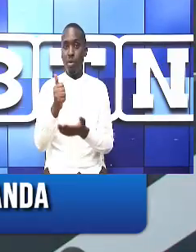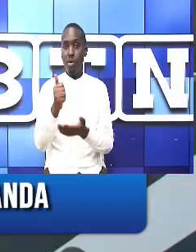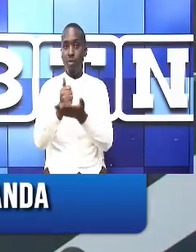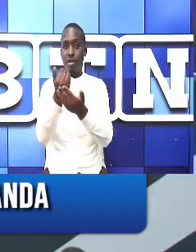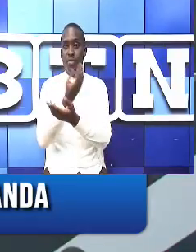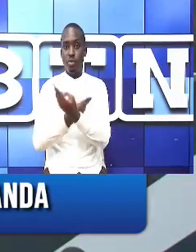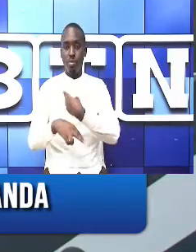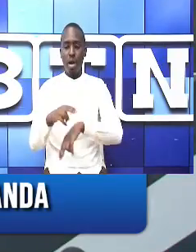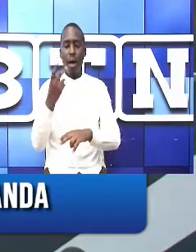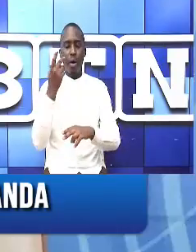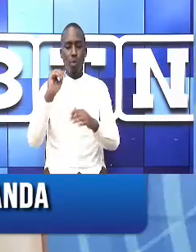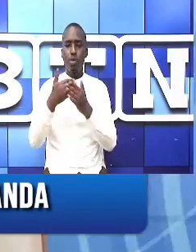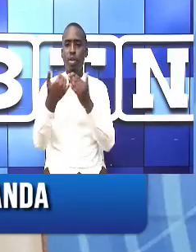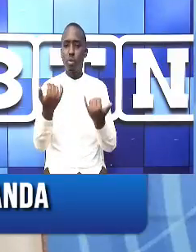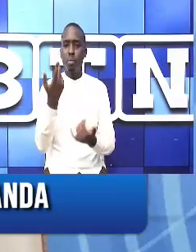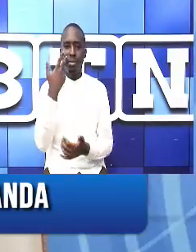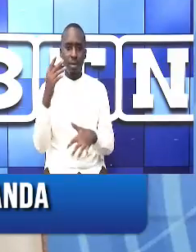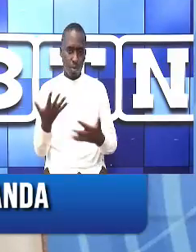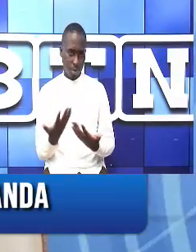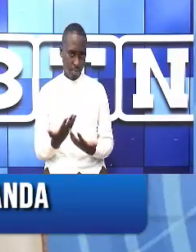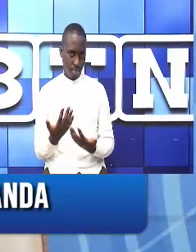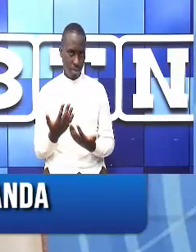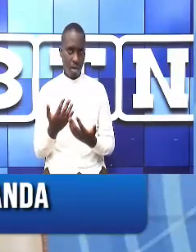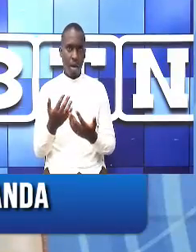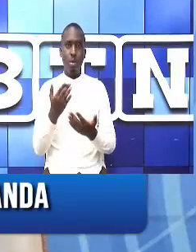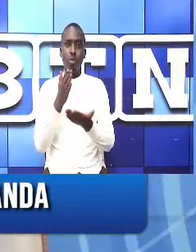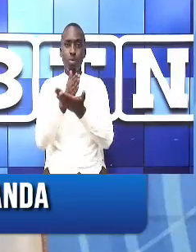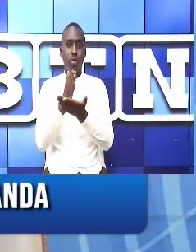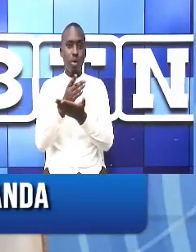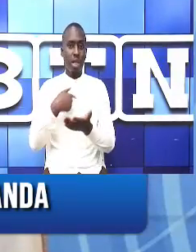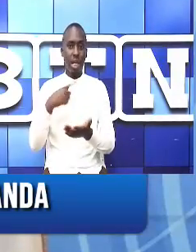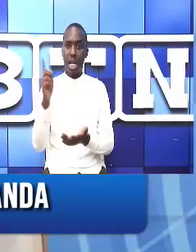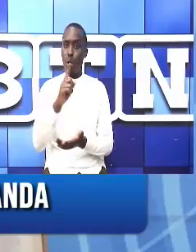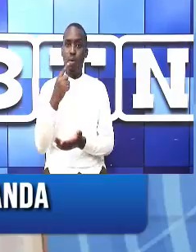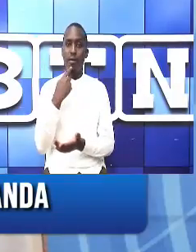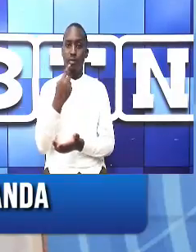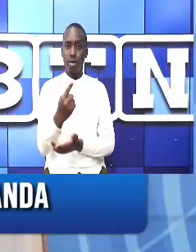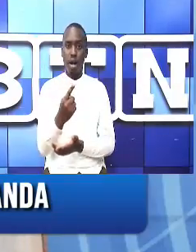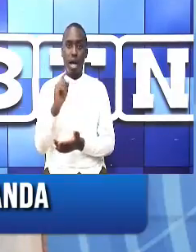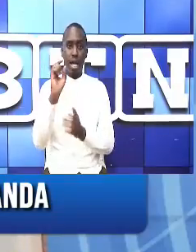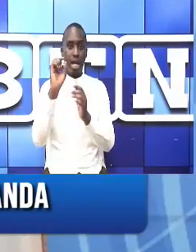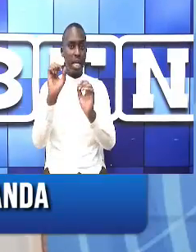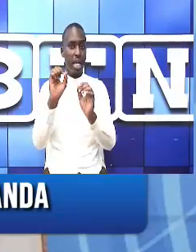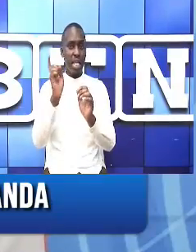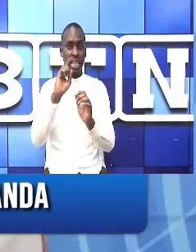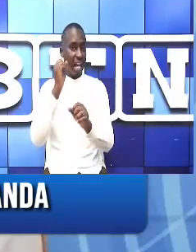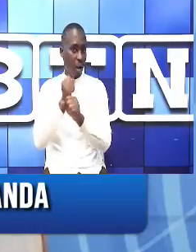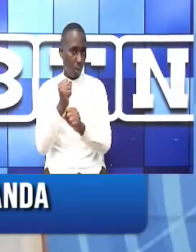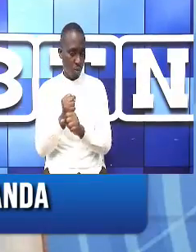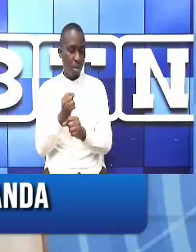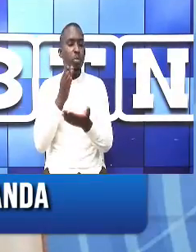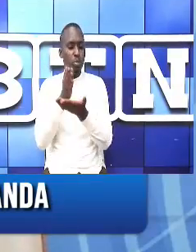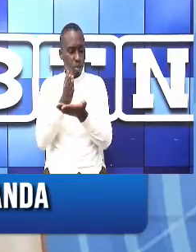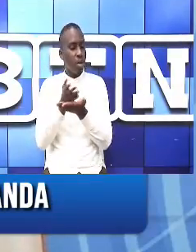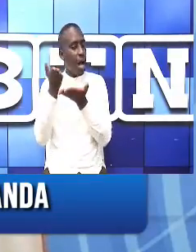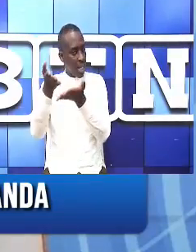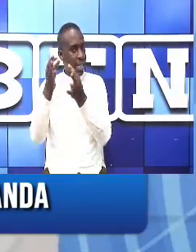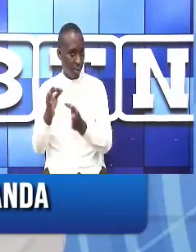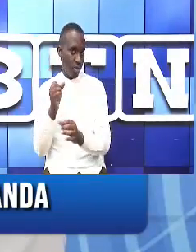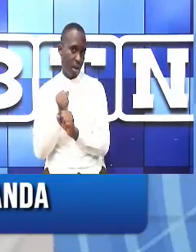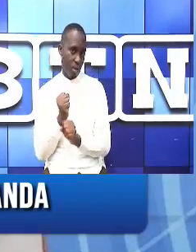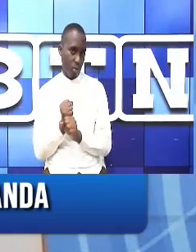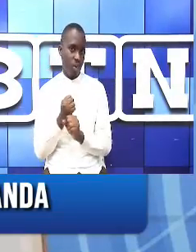bihagaze gute urakoze cyane mu byukuri ntabwo navuga ngo nta tarakozwe hari cyakozwe hari